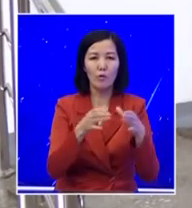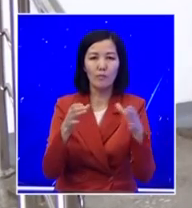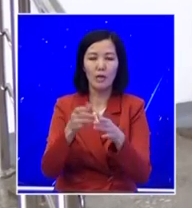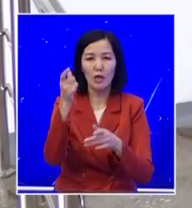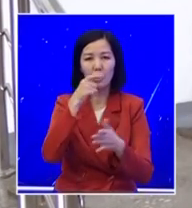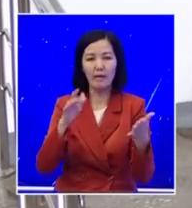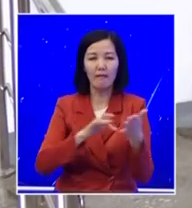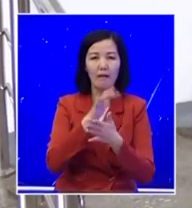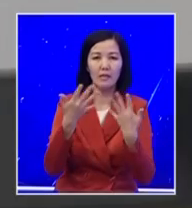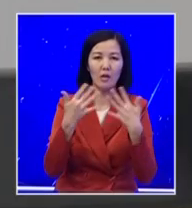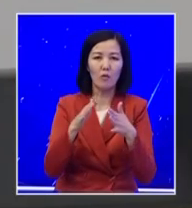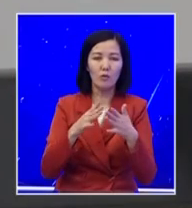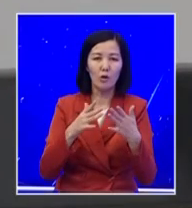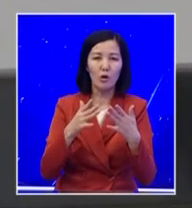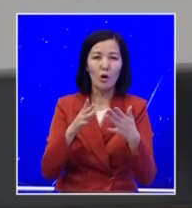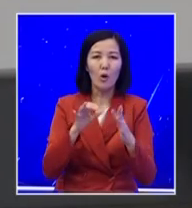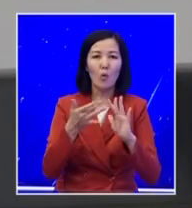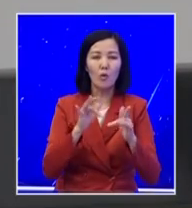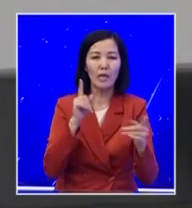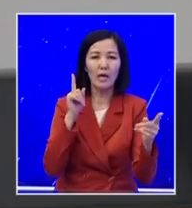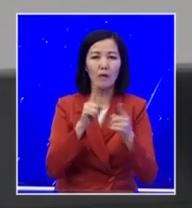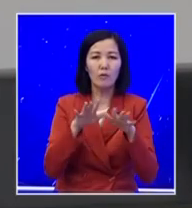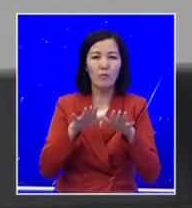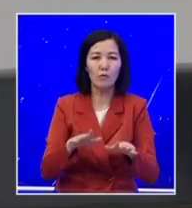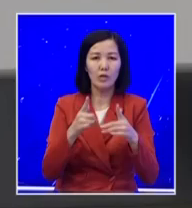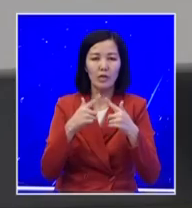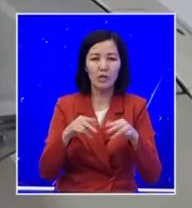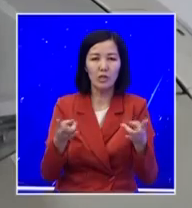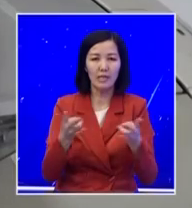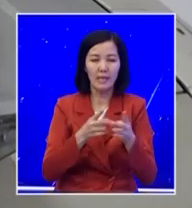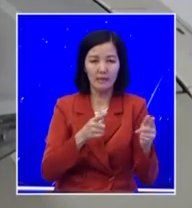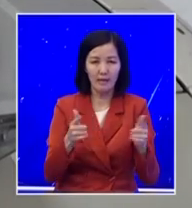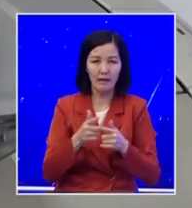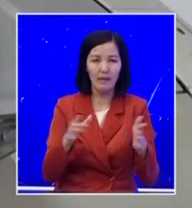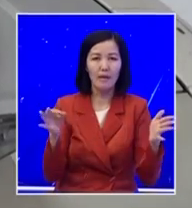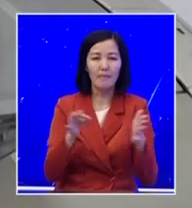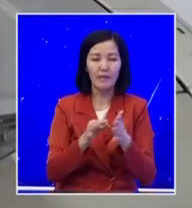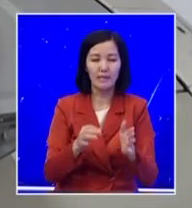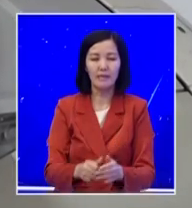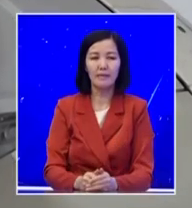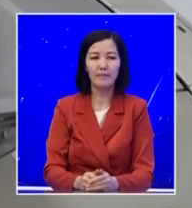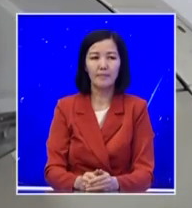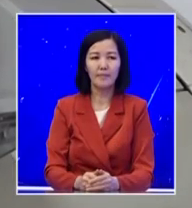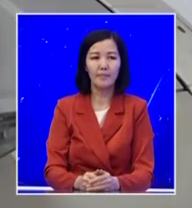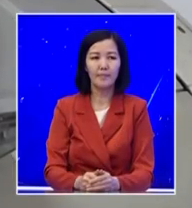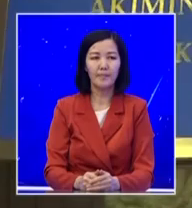бөлімдерінде Жаркент қаласы мен ауылдық округтерде онлайн қабылдау бұрыштары жасақталды. Мақсаты?